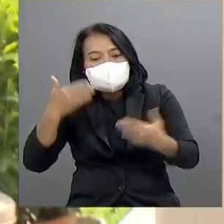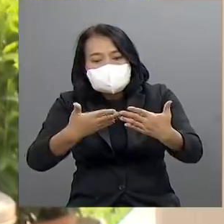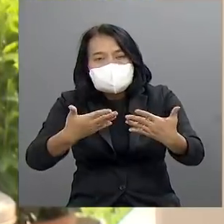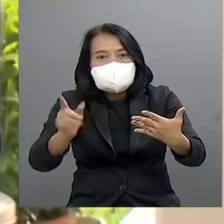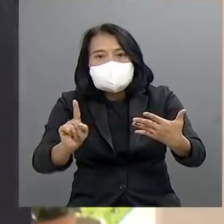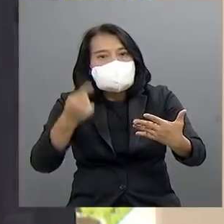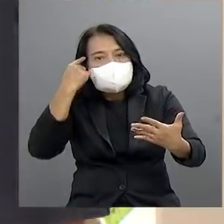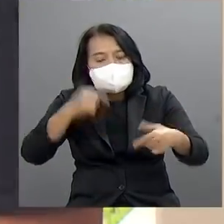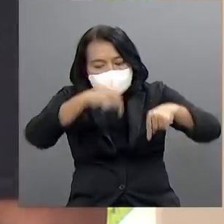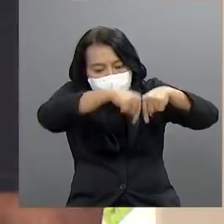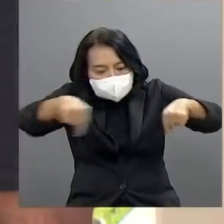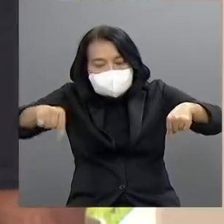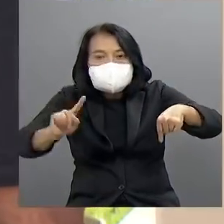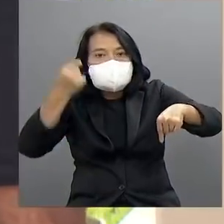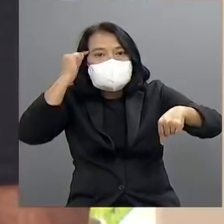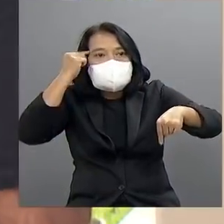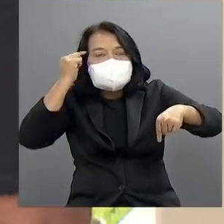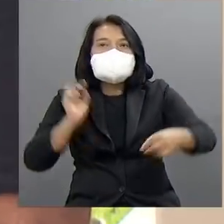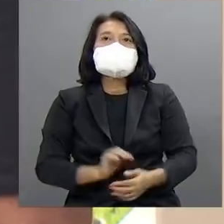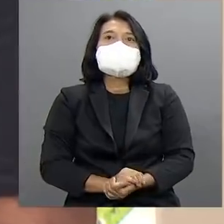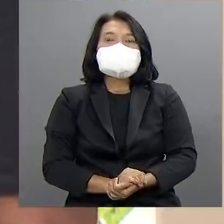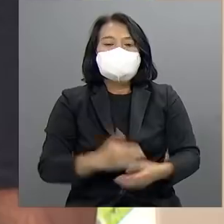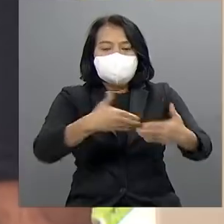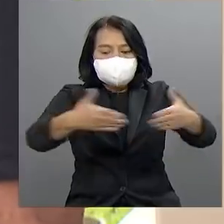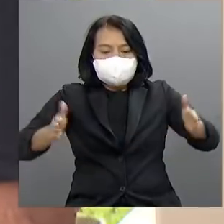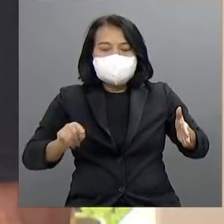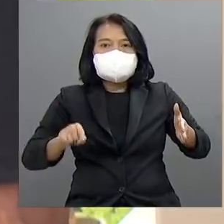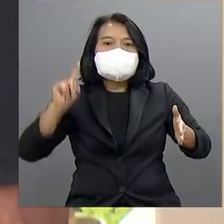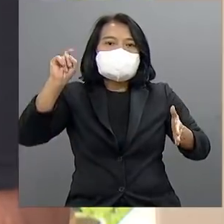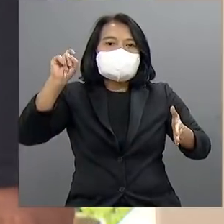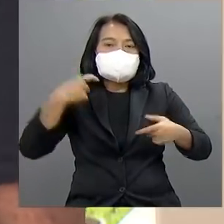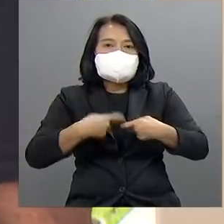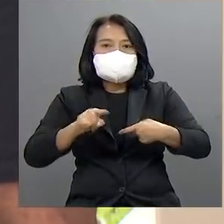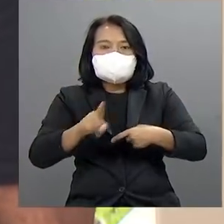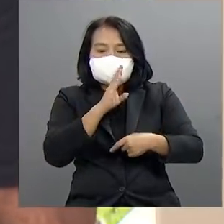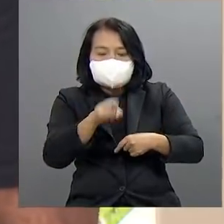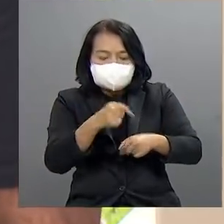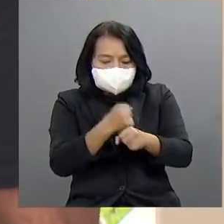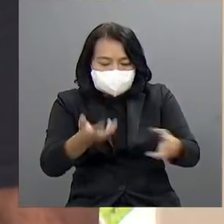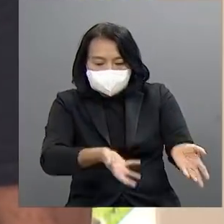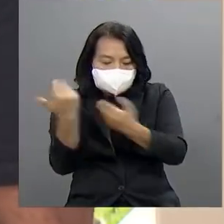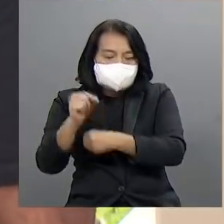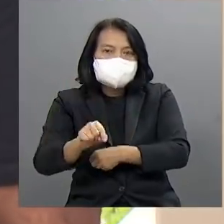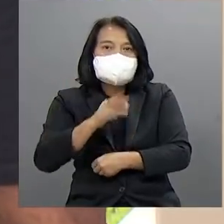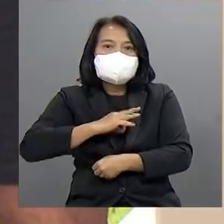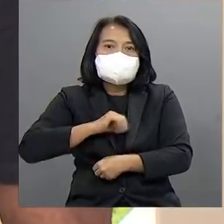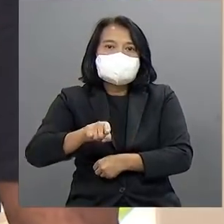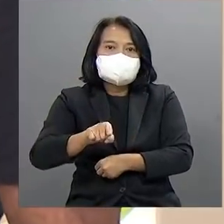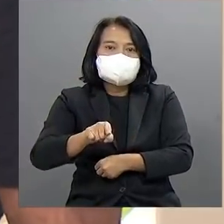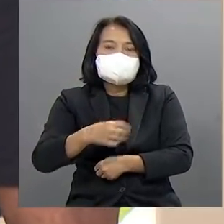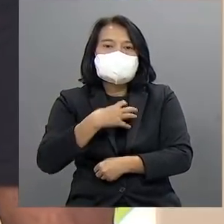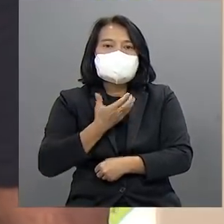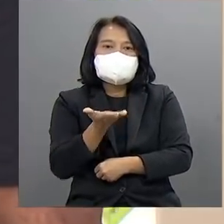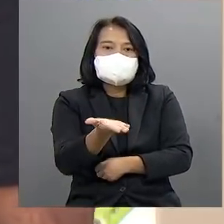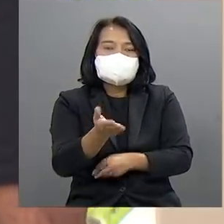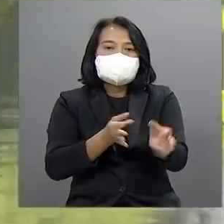ผมก็ไม่ผมจะทำกำแพงก็ทำไม่ได้ครับเพราะว่ากลัวทำไปแล้วเขตอยู่ในเขตจะมารื้อครับก็คืออยากได้ความชัดเจนว่าจะ